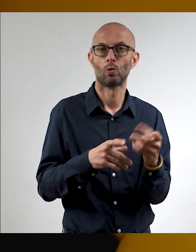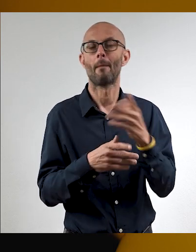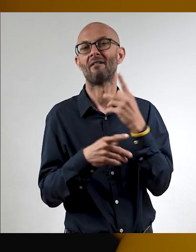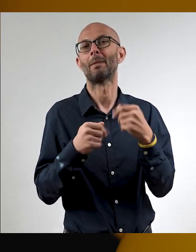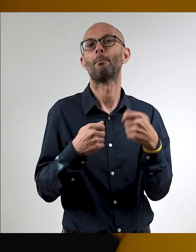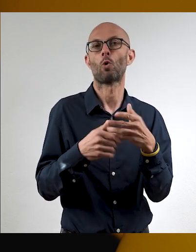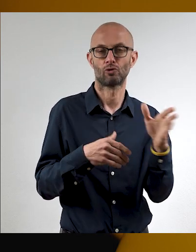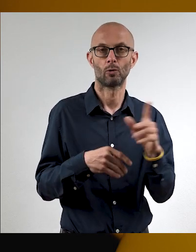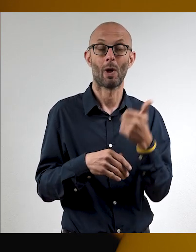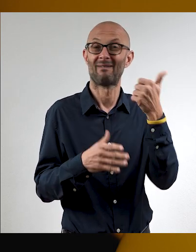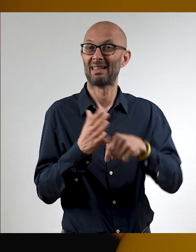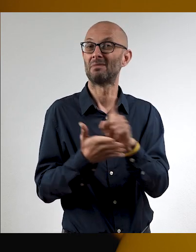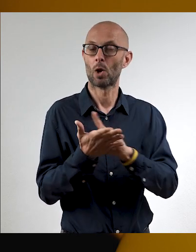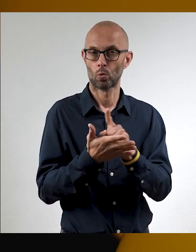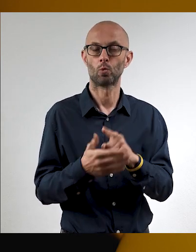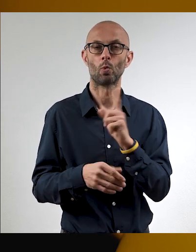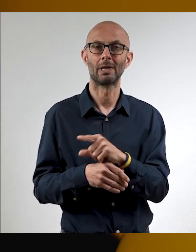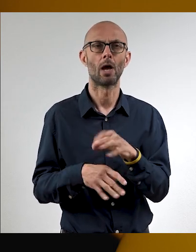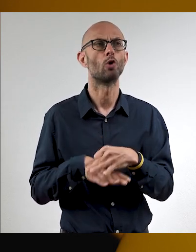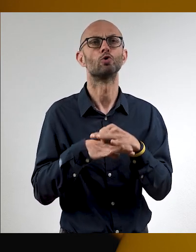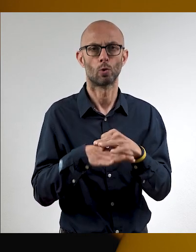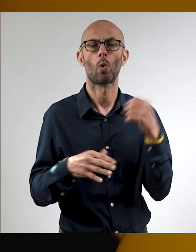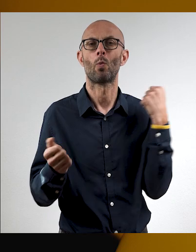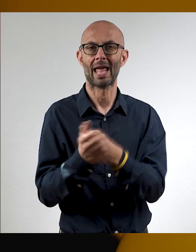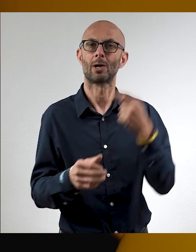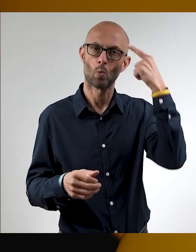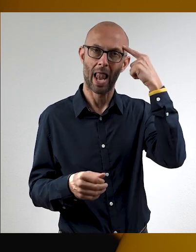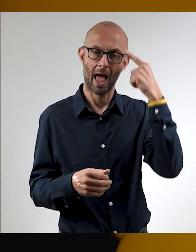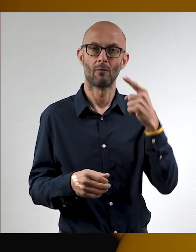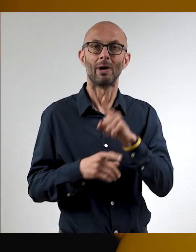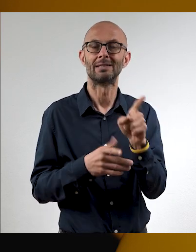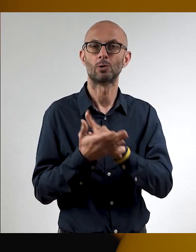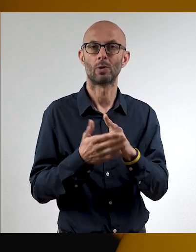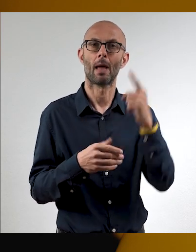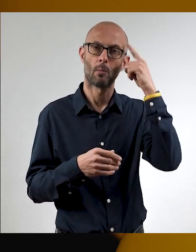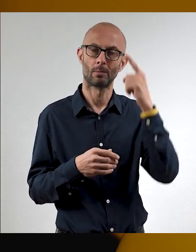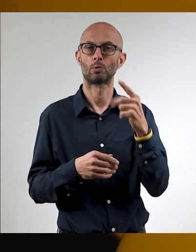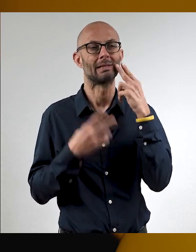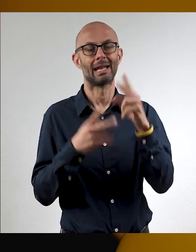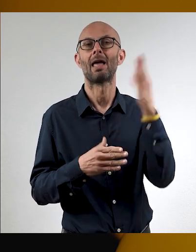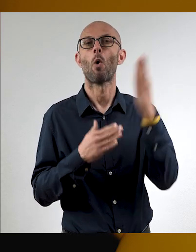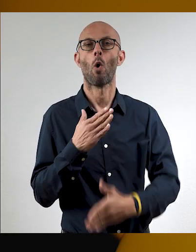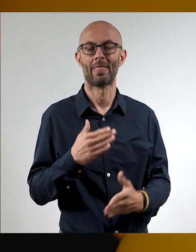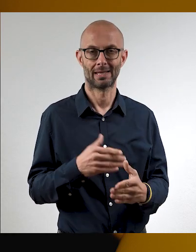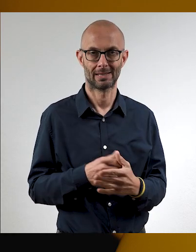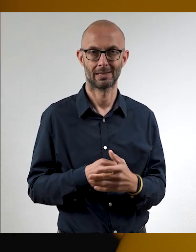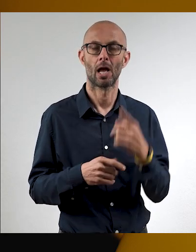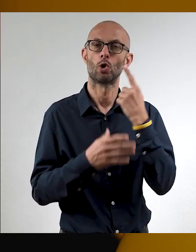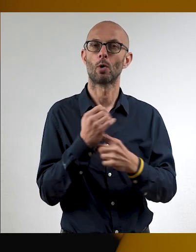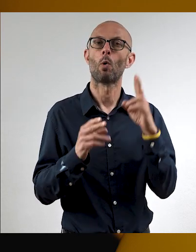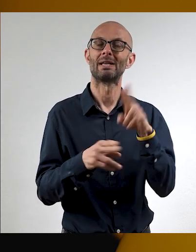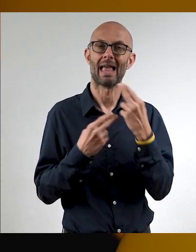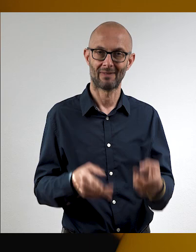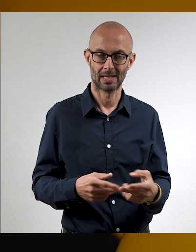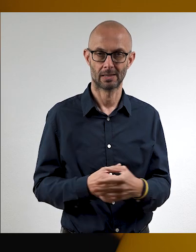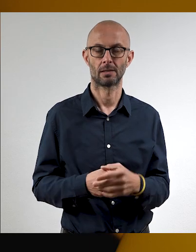In v enem trenutku je začutil udarec v glavo. In takrat je pomislil, zgleda, da je konc. Zgubil je